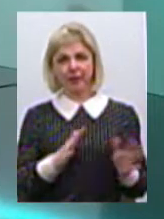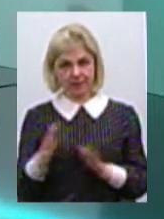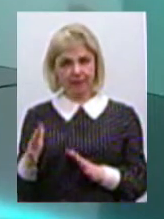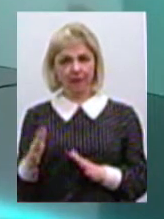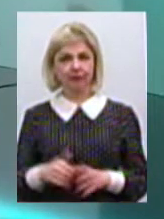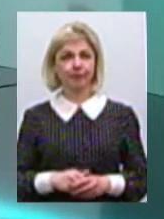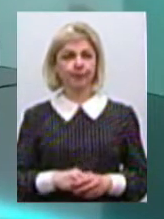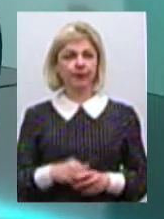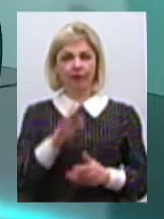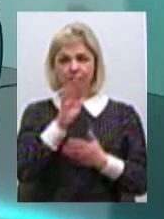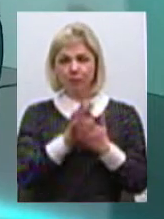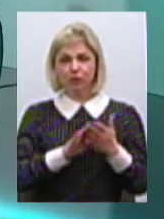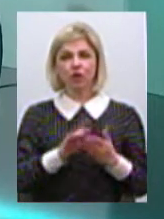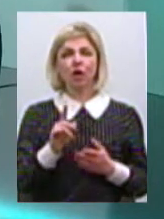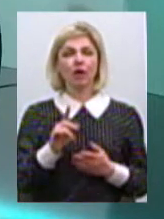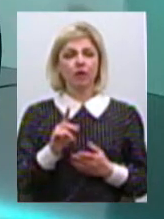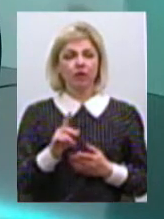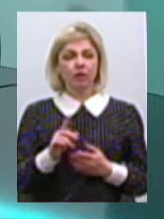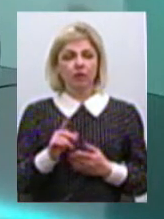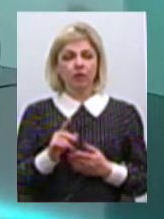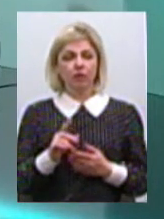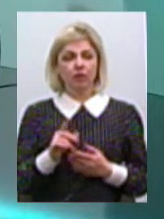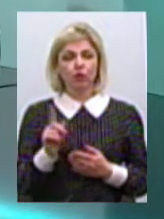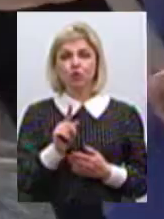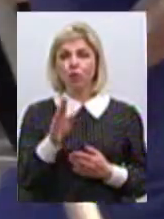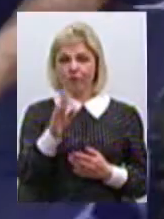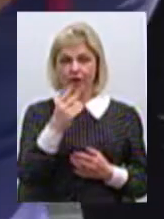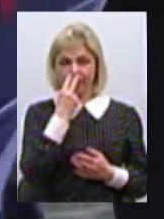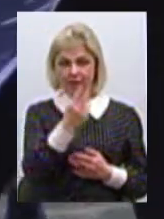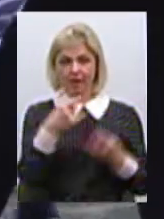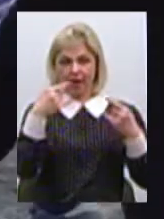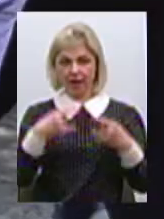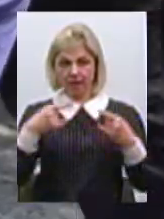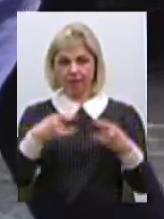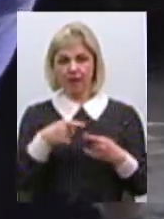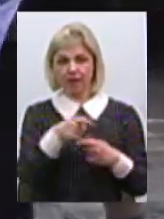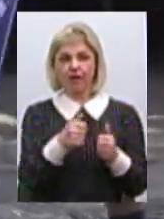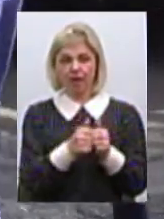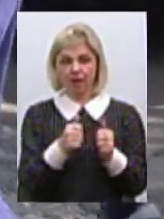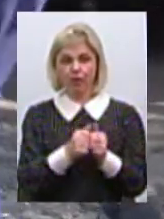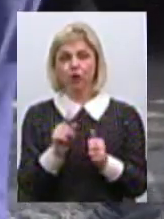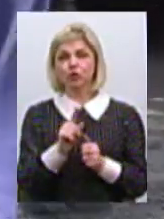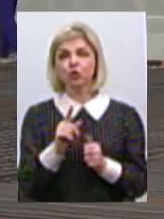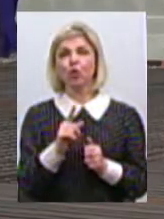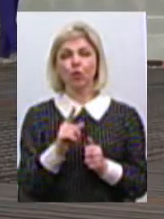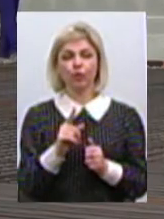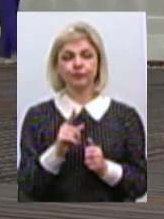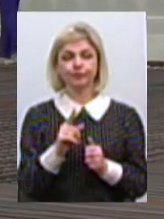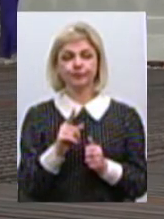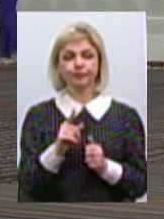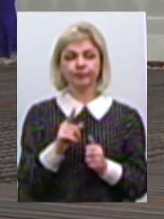речі, вибачаюсь, перш ніж ви продовжите, те, що ви бачите на екрані поруч із нами, і те, що зараз побачите на великому,